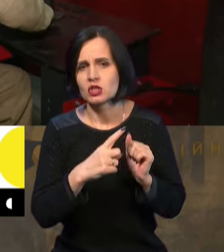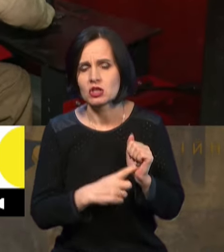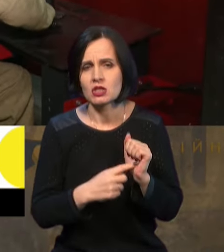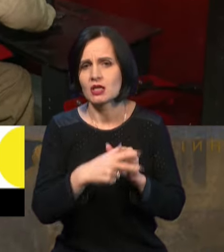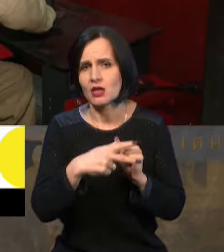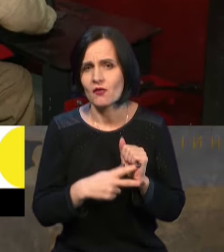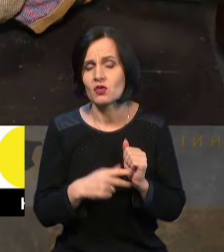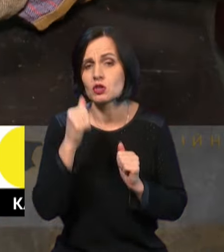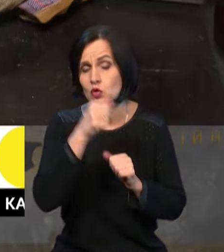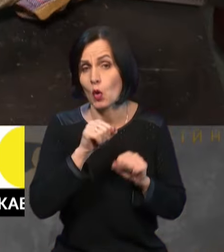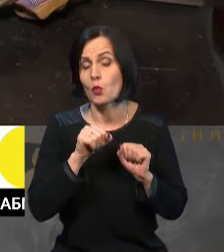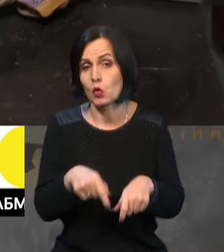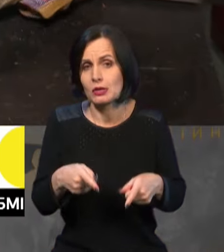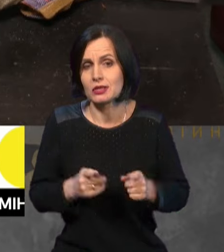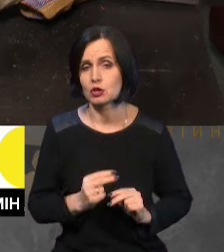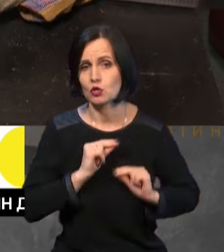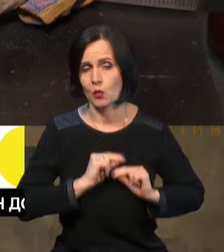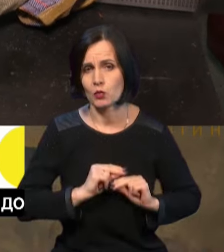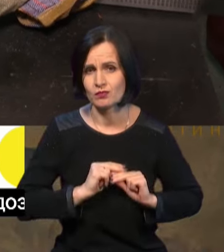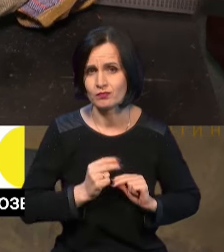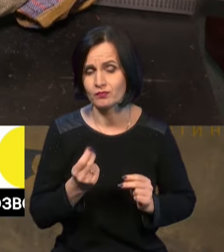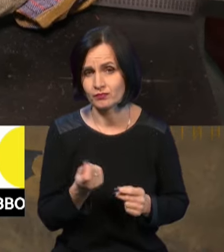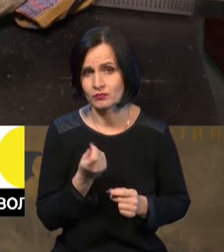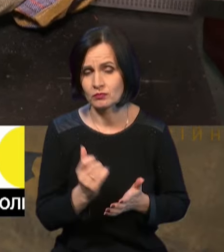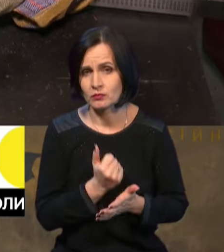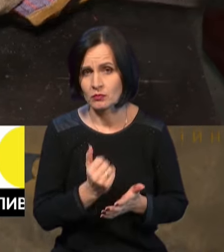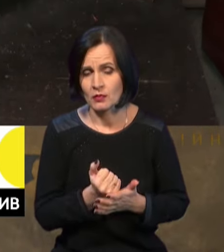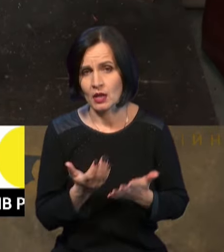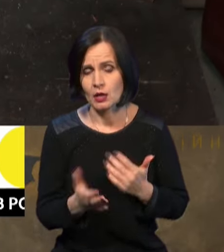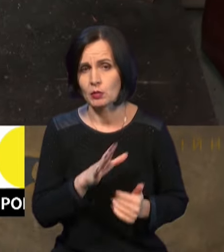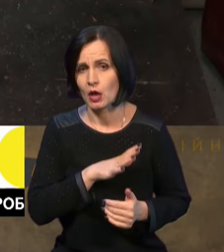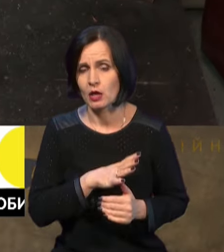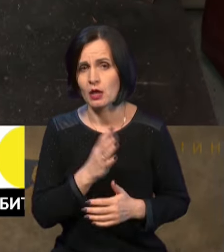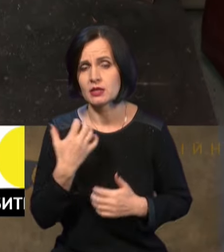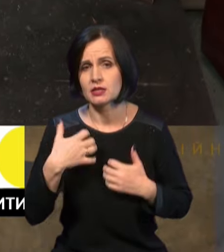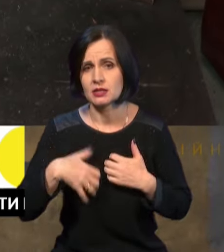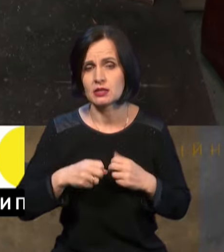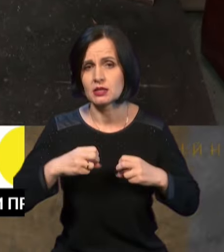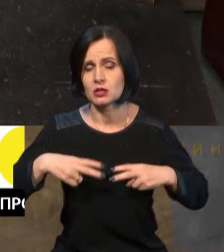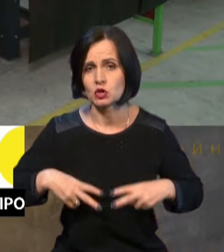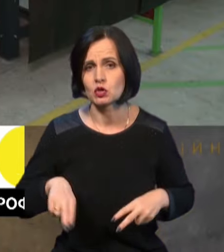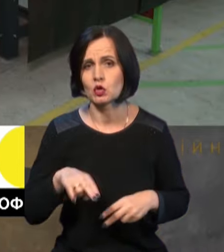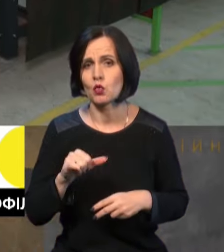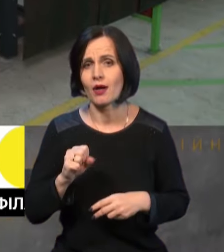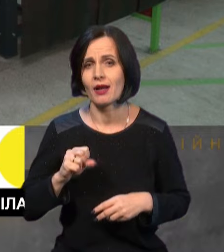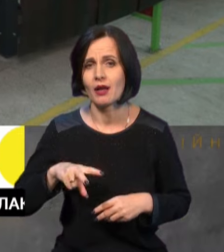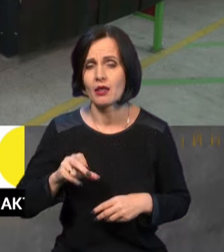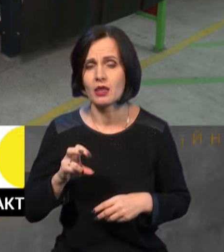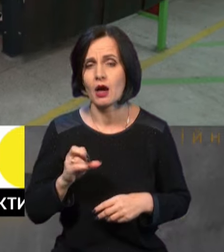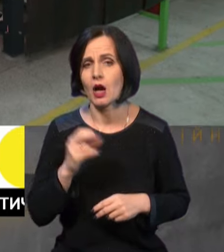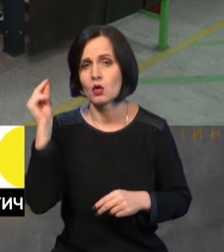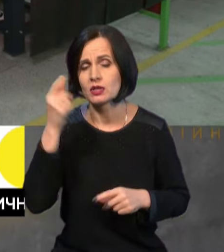могли реально підпрацьовувати. Якщо б в нас була, наприклад, середня спеціальна дуальна освіта, це б їм полегшило